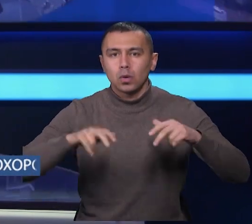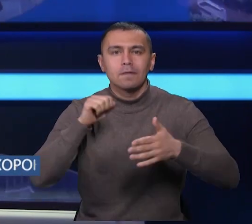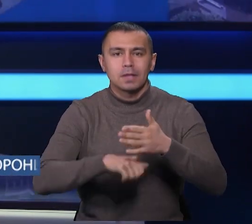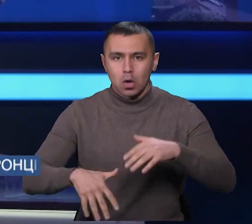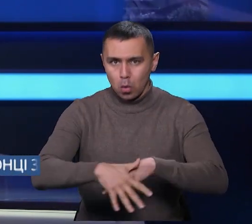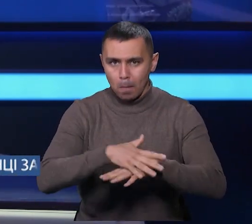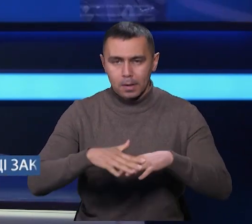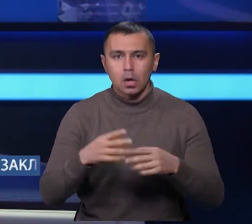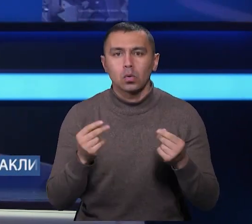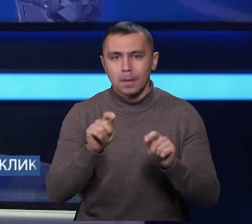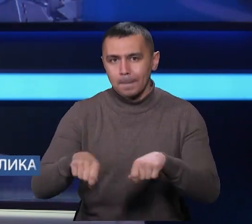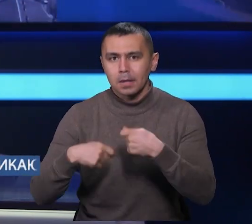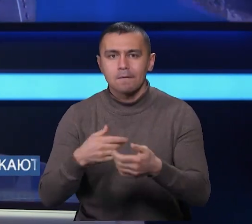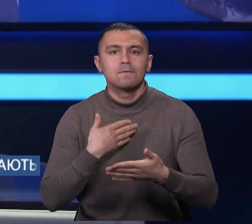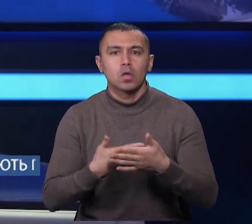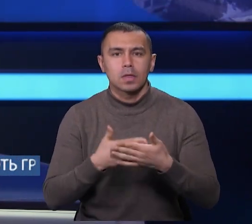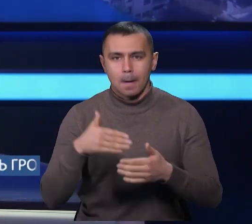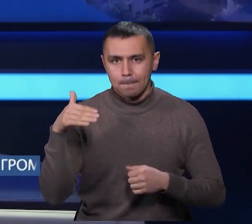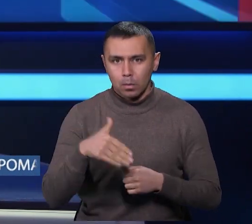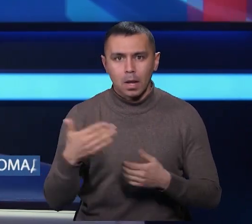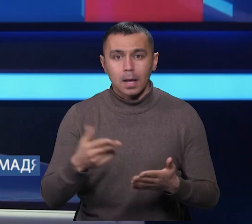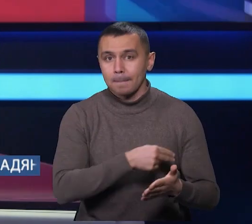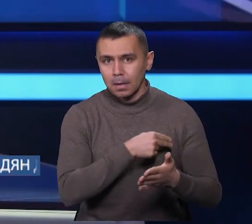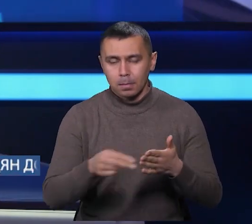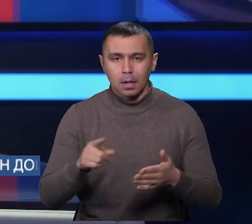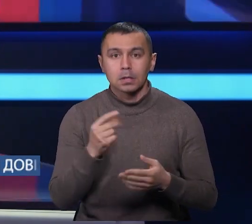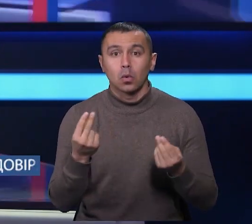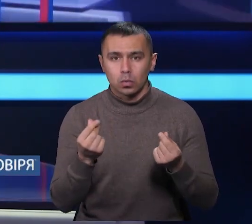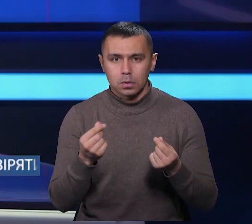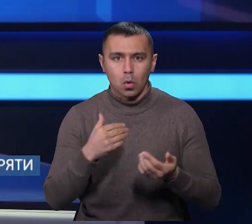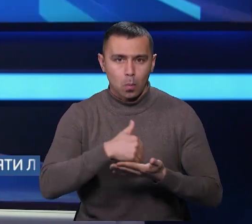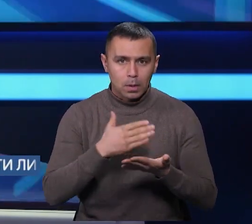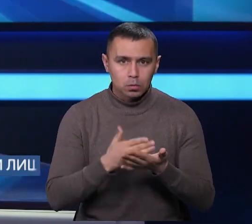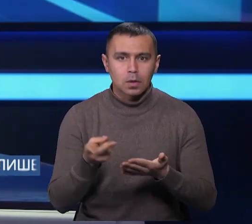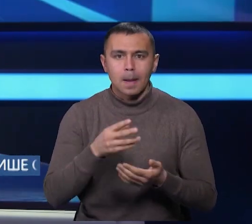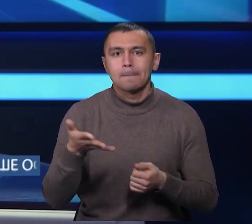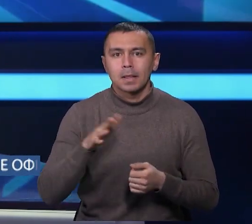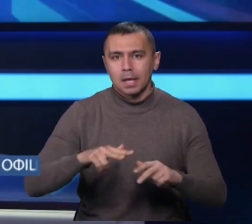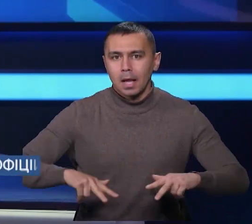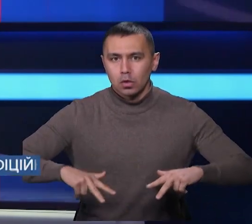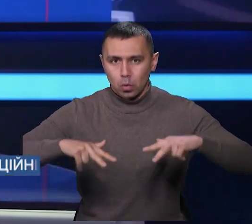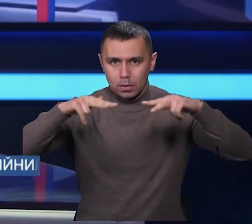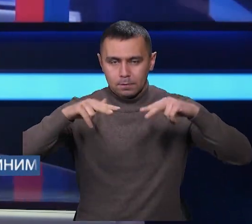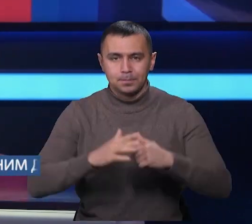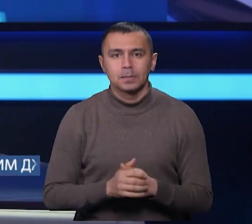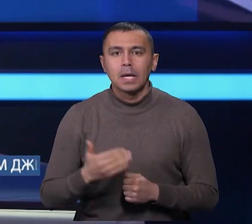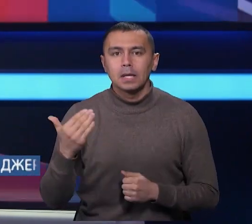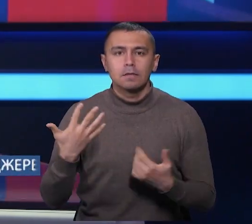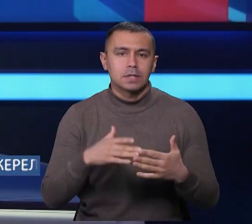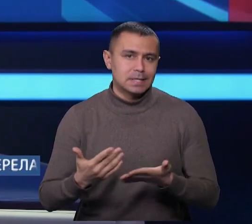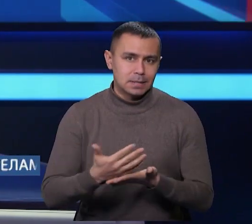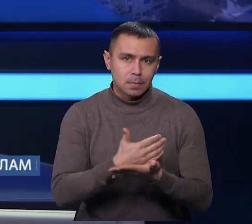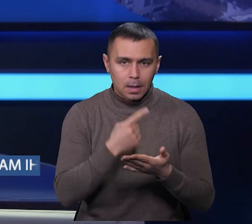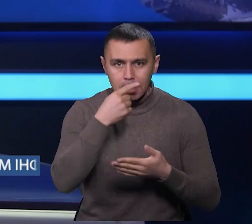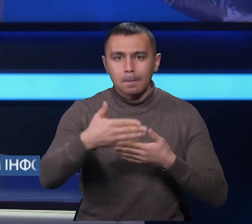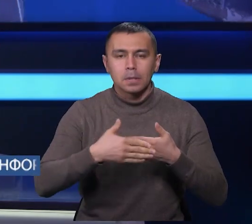громади». Гроші передали волонтерам Поділля, які придбали за них комплектуючі для 5 FPV-дронів. Їх вже зібрали